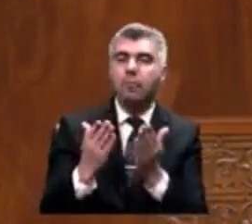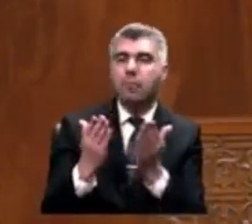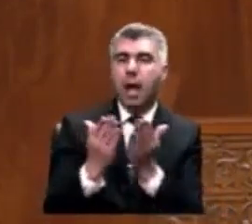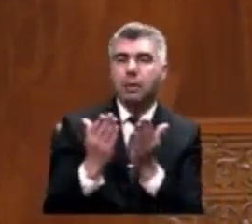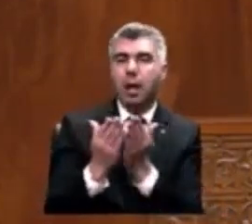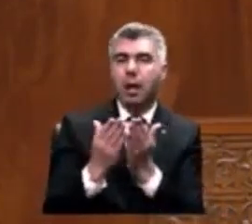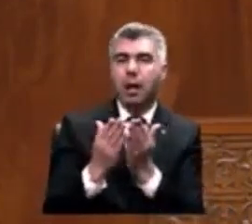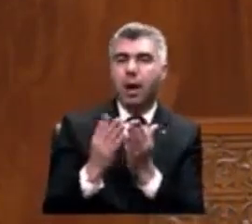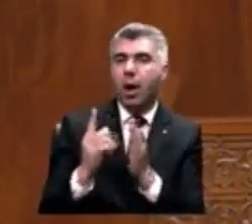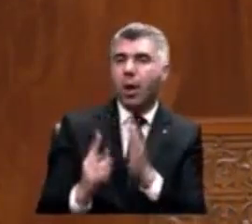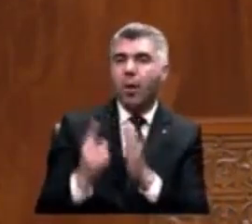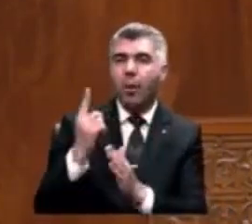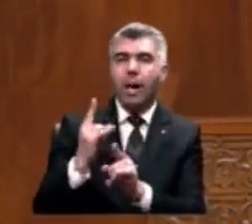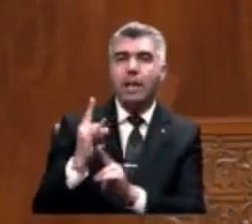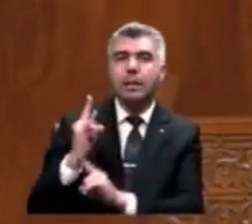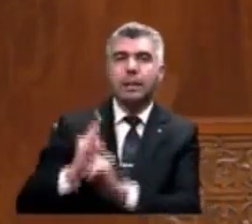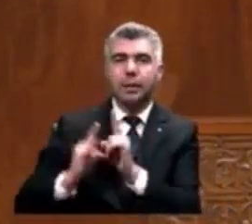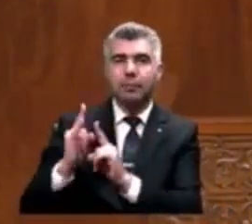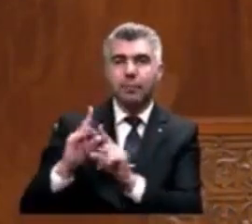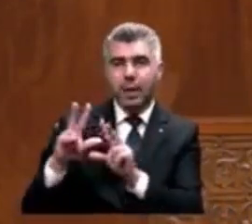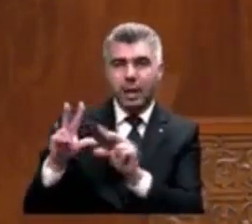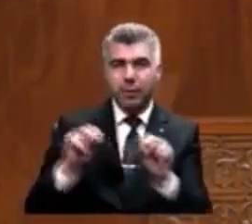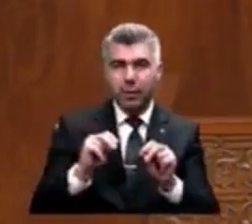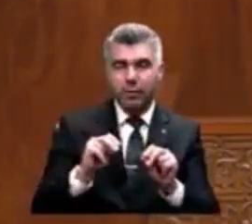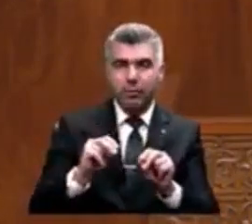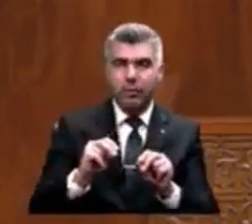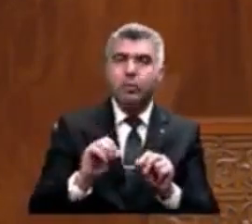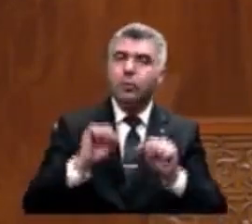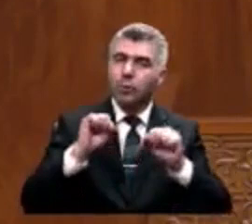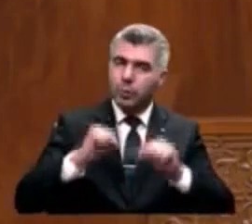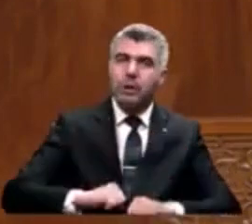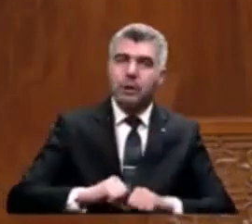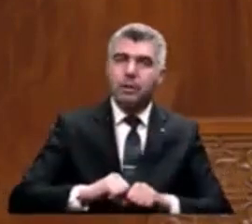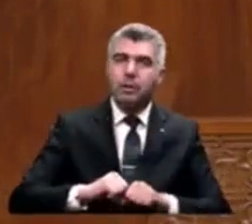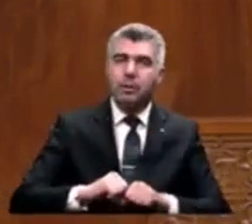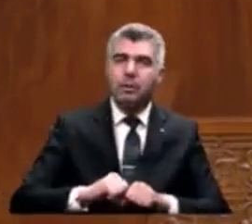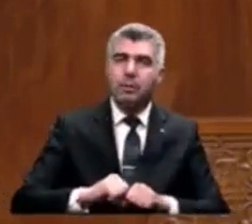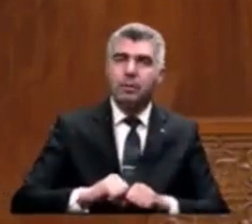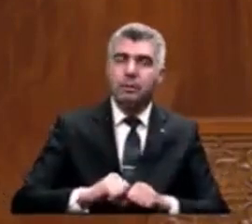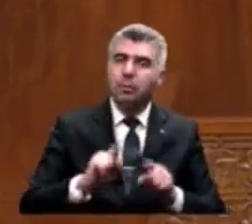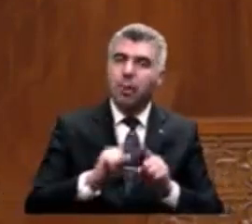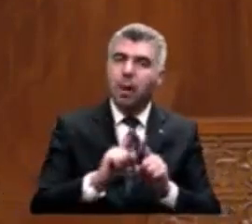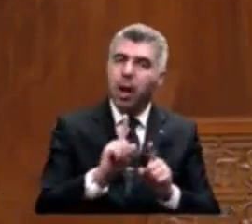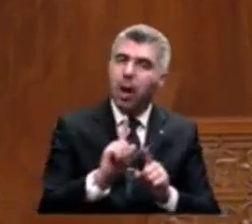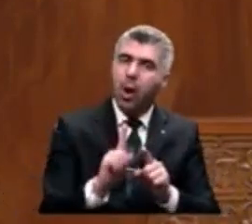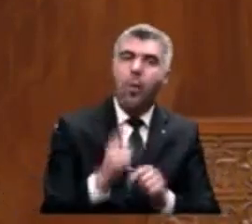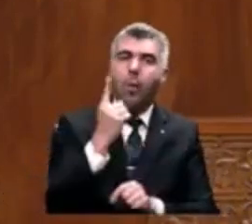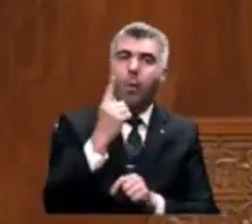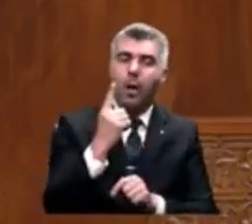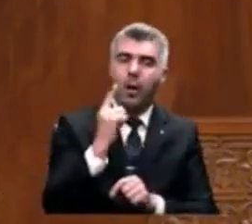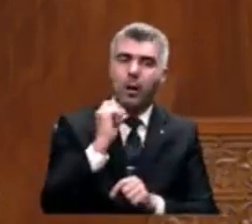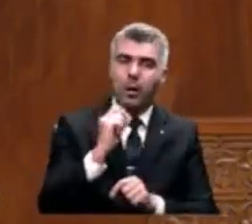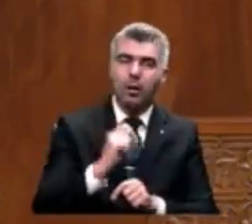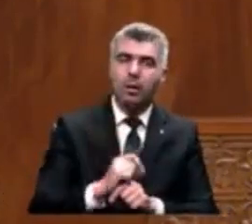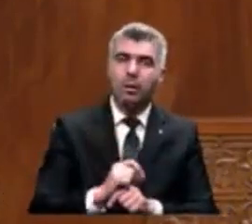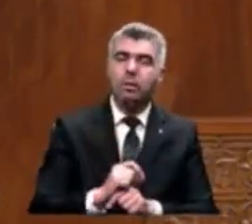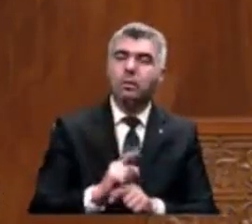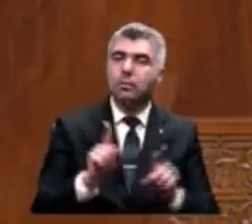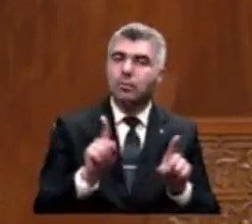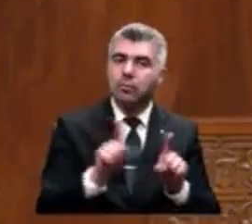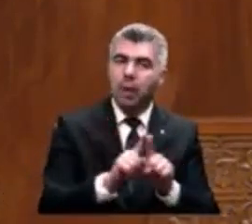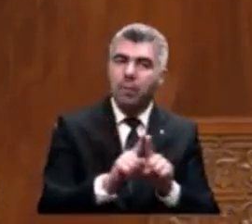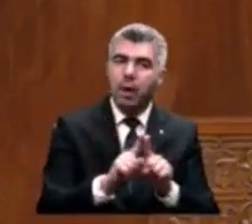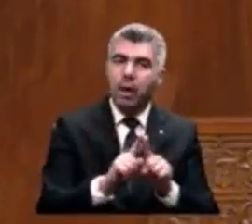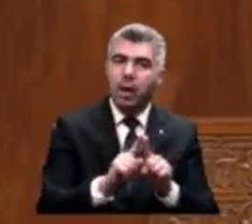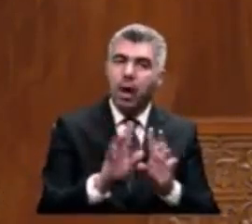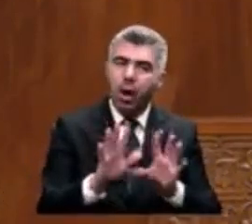يمكن لي نقول لكم بان هذا هو اللي كان الهدف الوحيد وراء